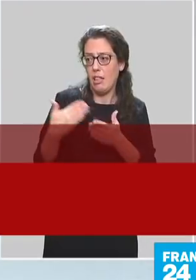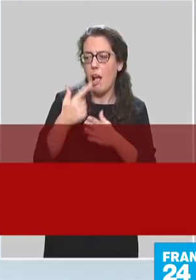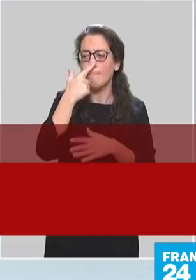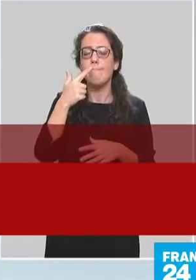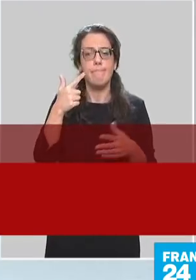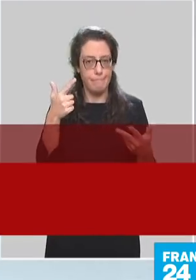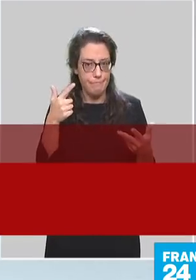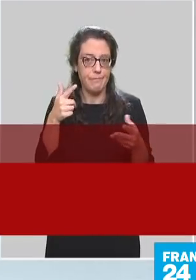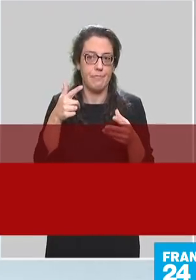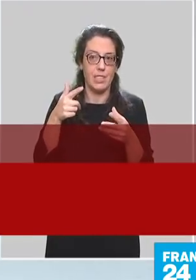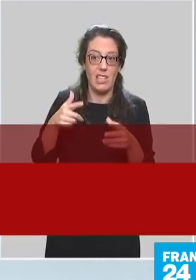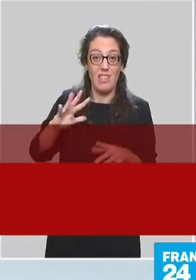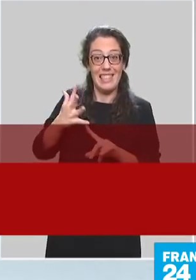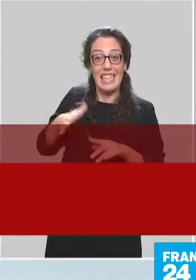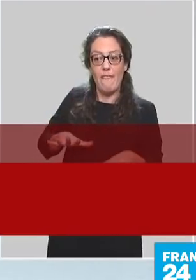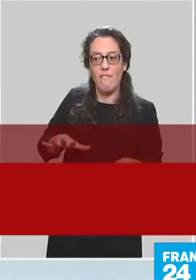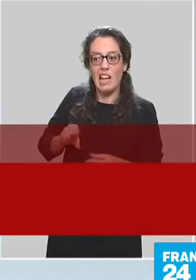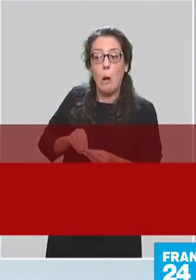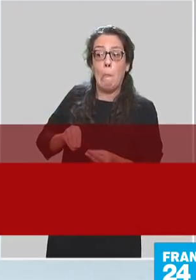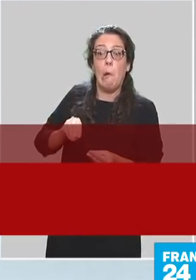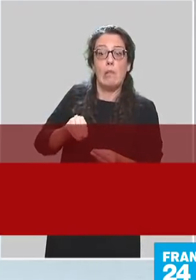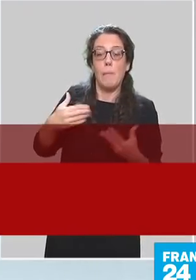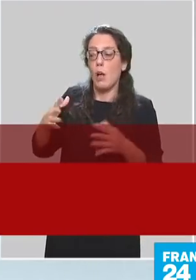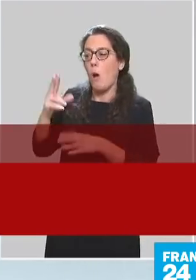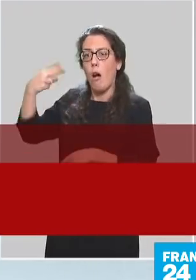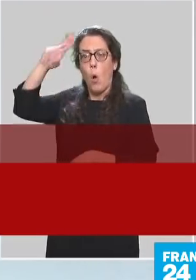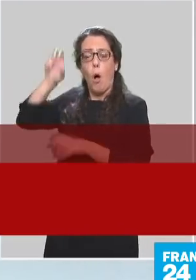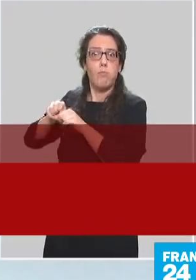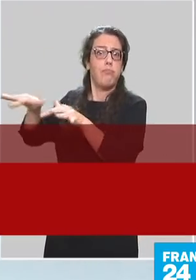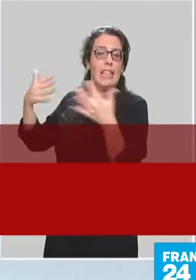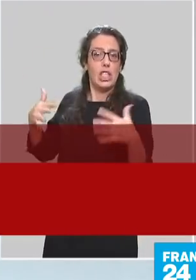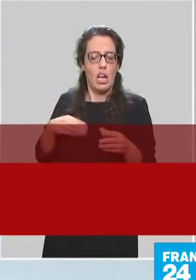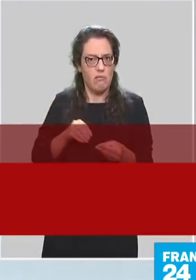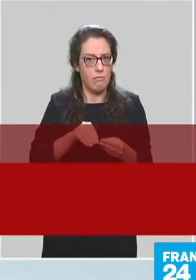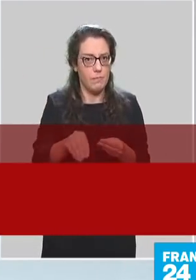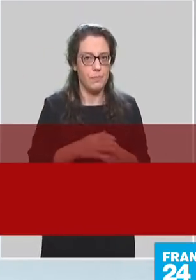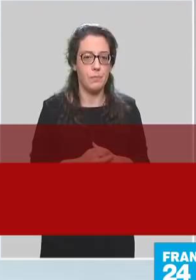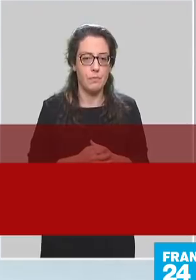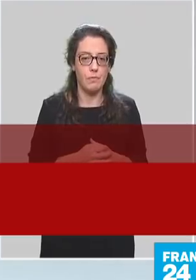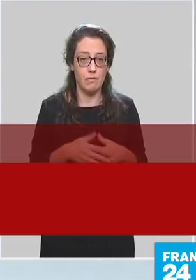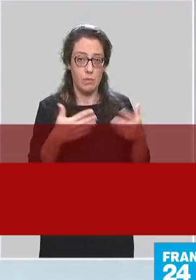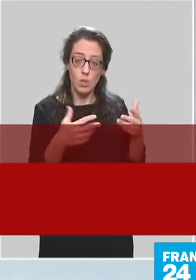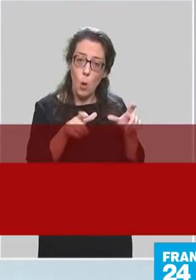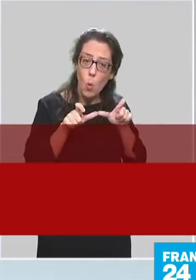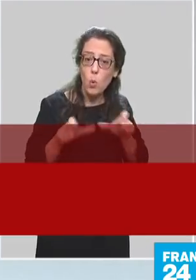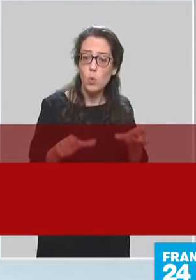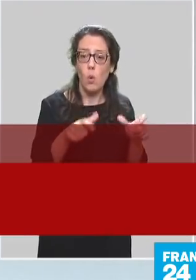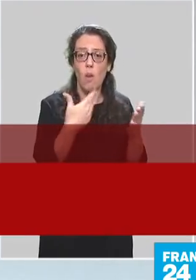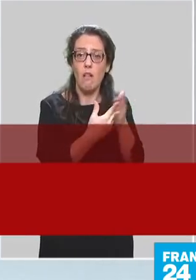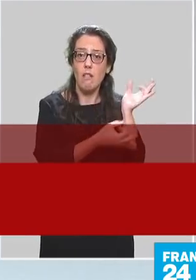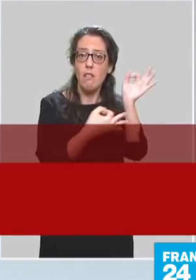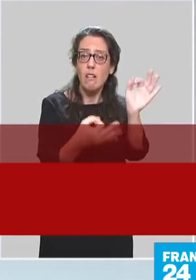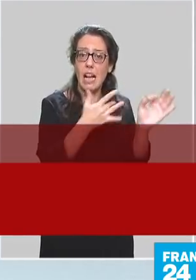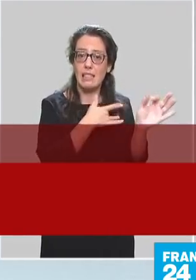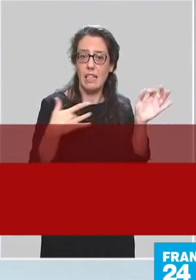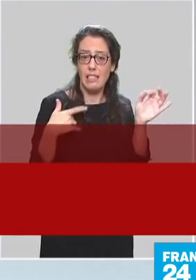retarder l'arrivée de cette 5e vague par rapport à nos voisins. L'instauration et le contrôle du pass sanitaire, notre taux de vaccination parmi les plus